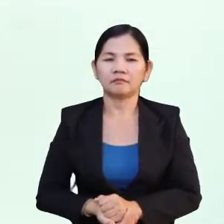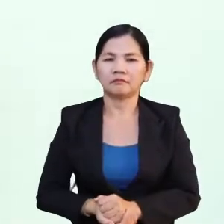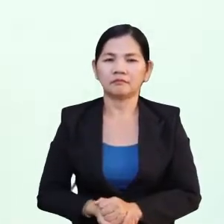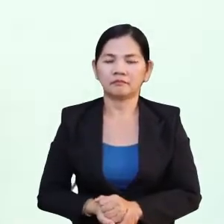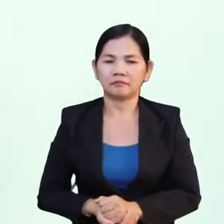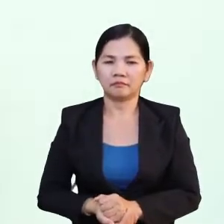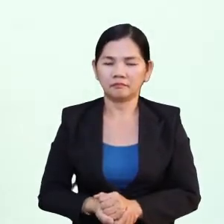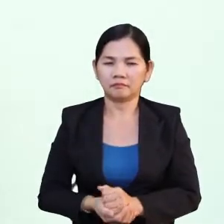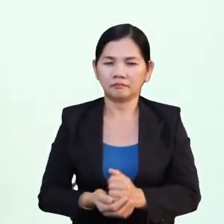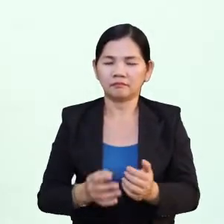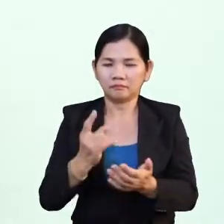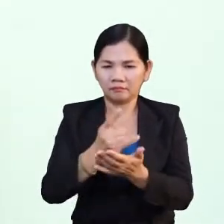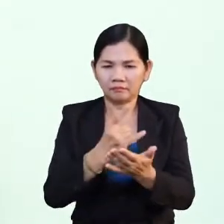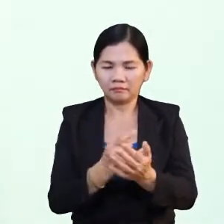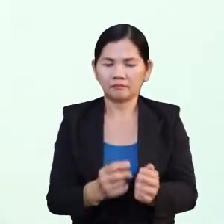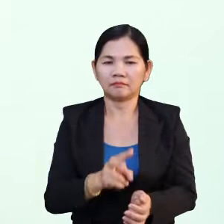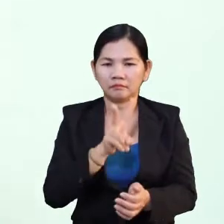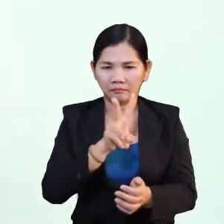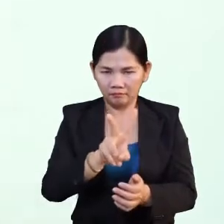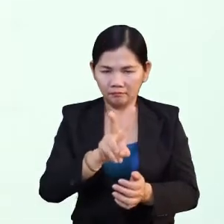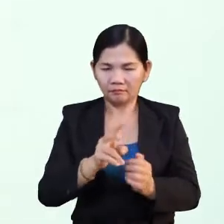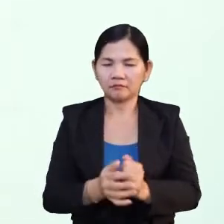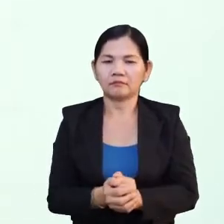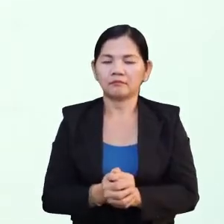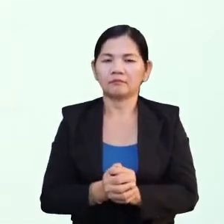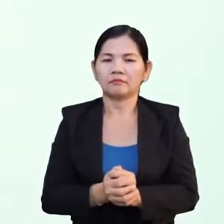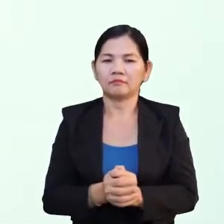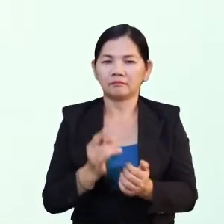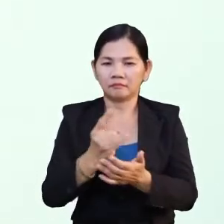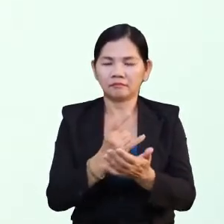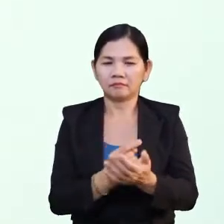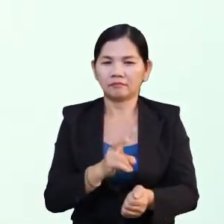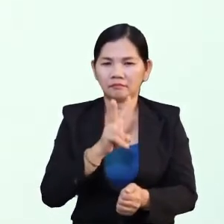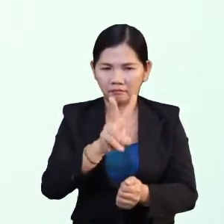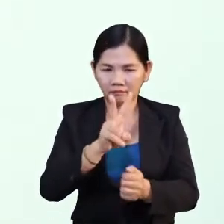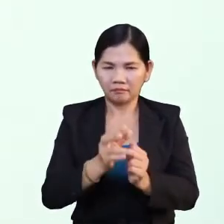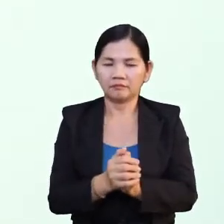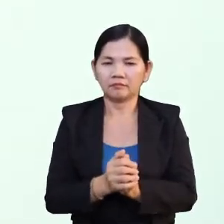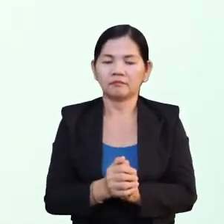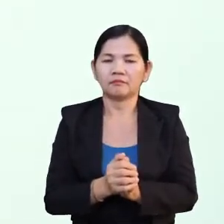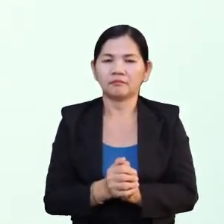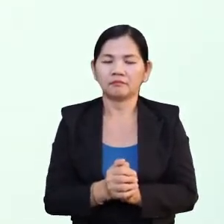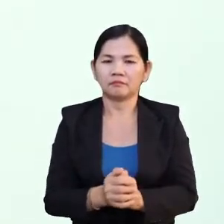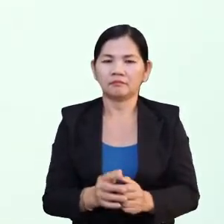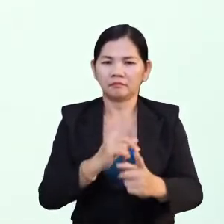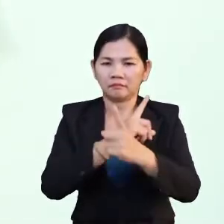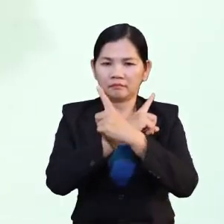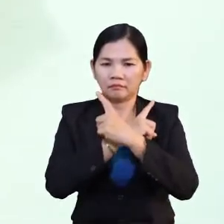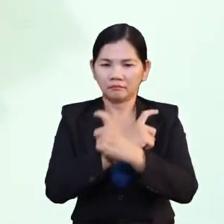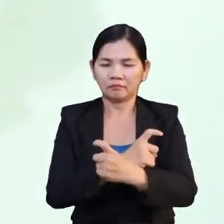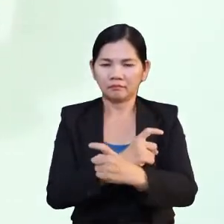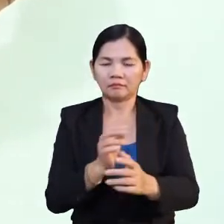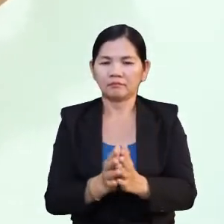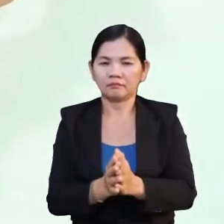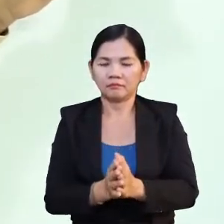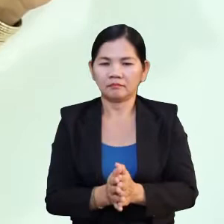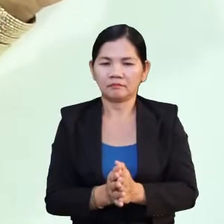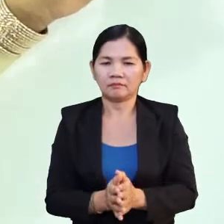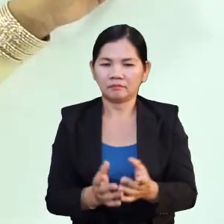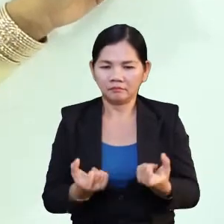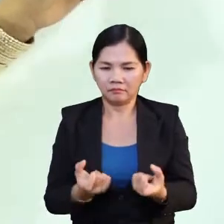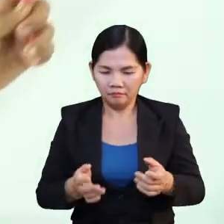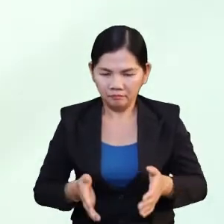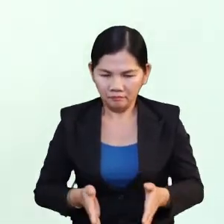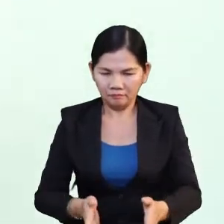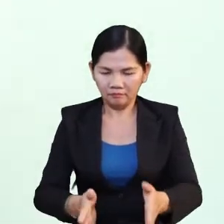ចាអញ្ចឹងយើងនៅមេរៀនទី2ដដែលណាមេរៀនទី2ការបង្ការគ្រោះថ្នាក់នៅតាមដង